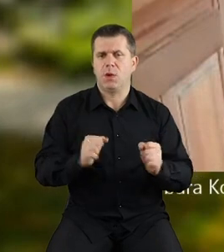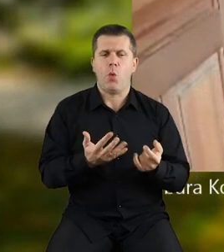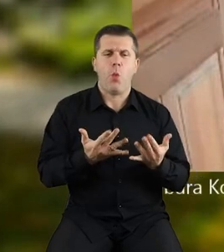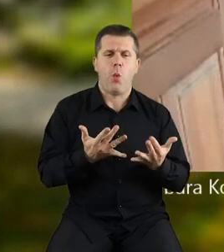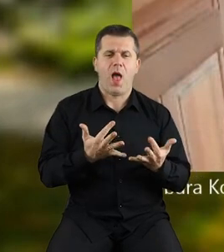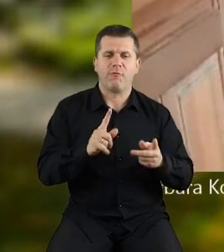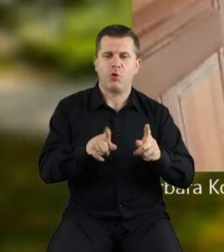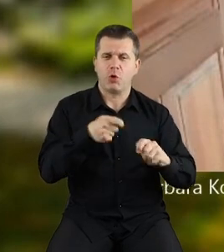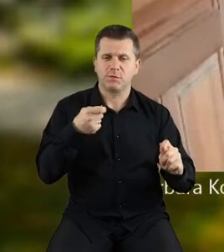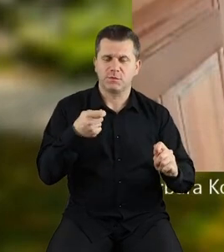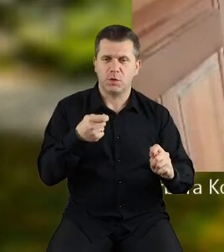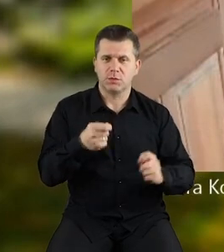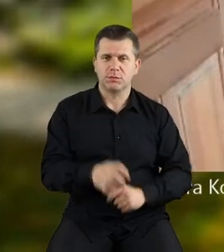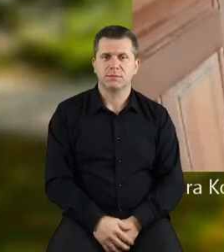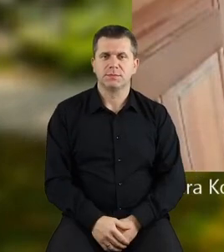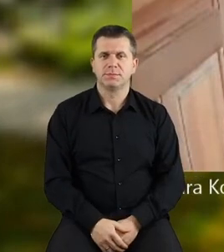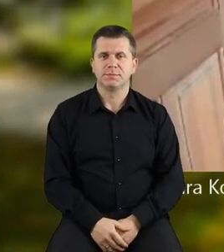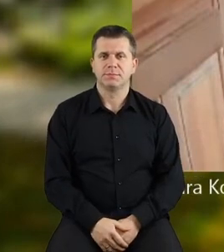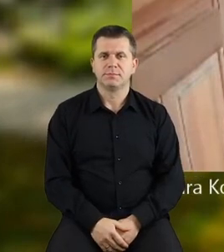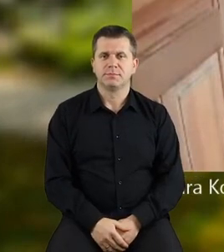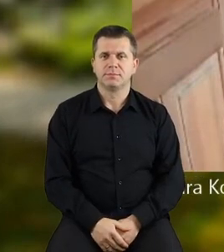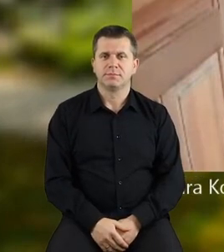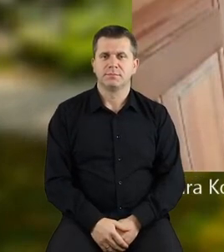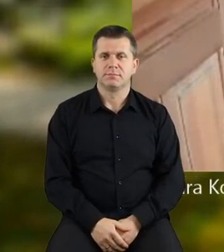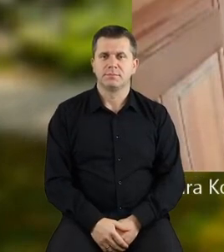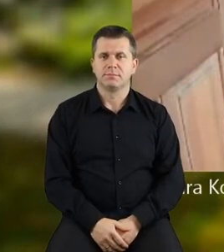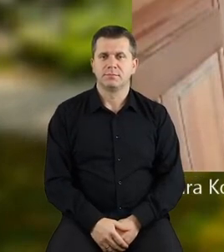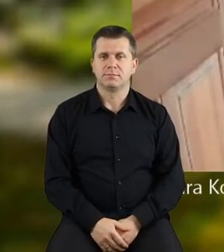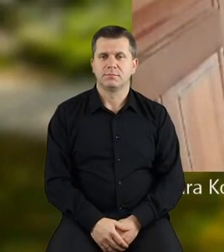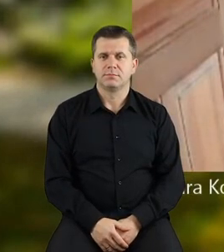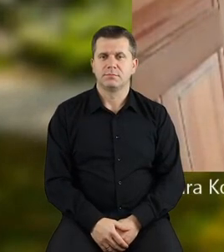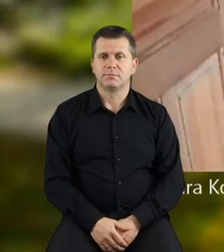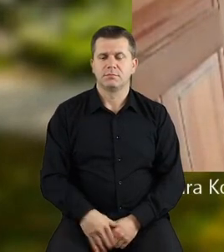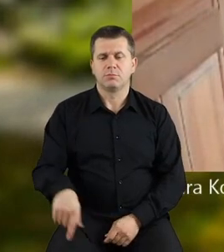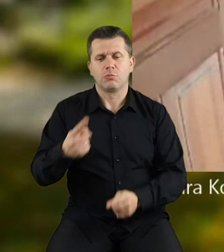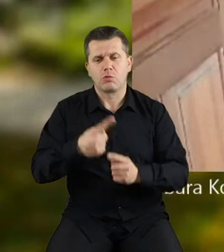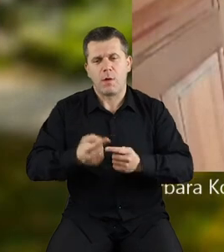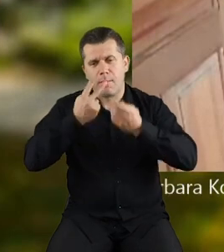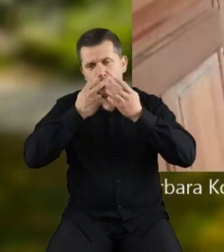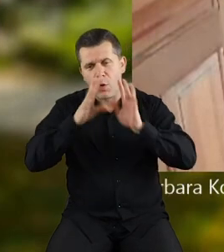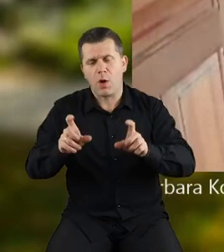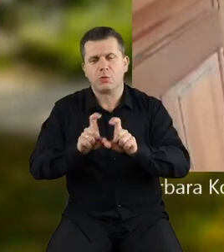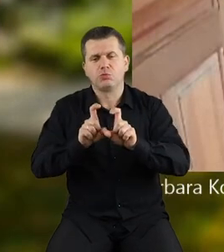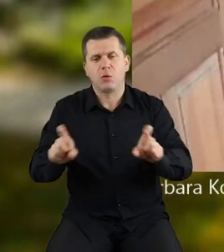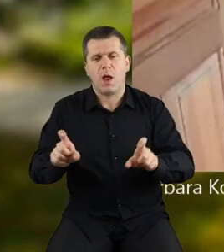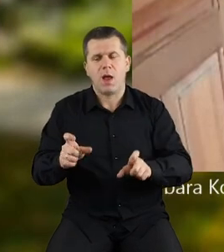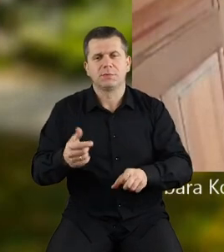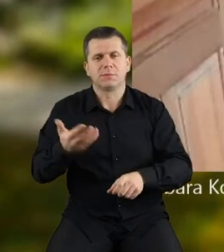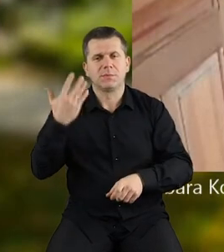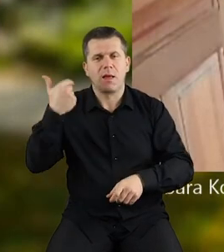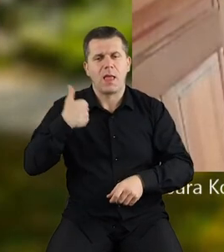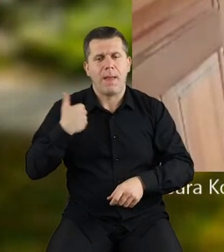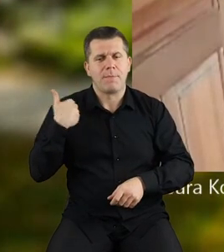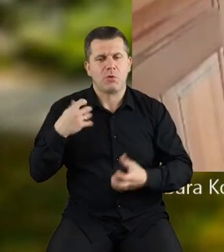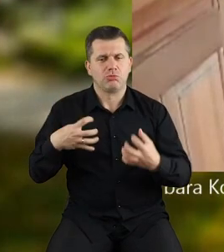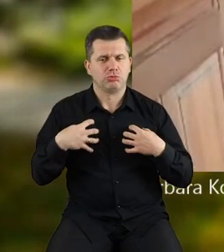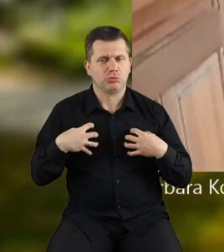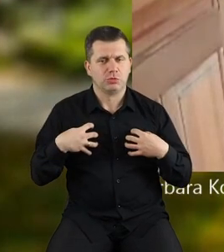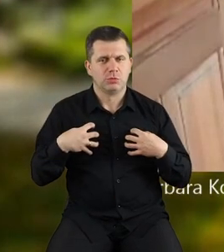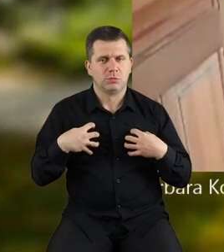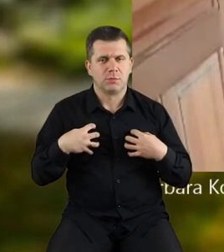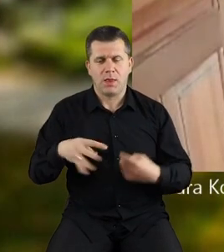uniknąć łatwych rozwiązań i jednocześnie sportretować czasy, w których przyszło mi